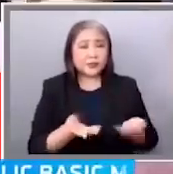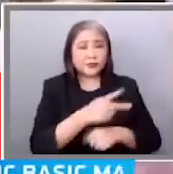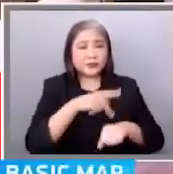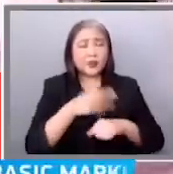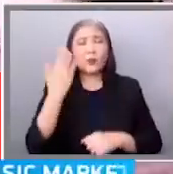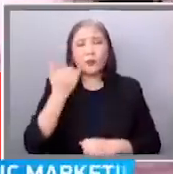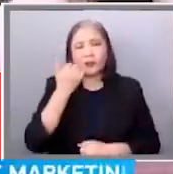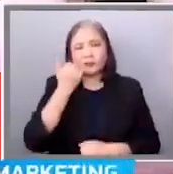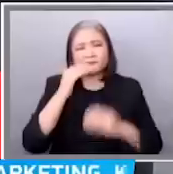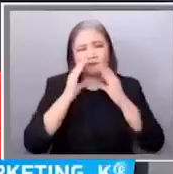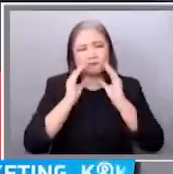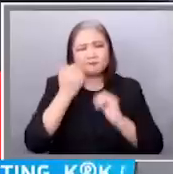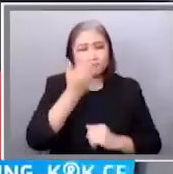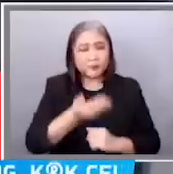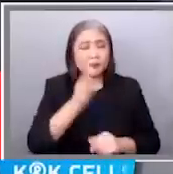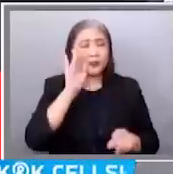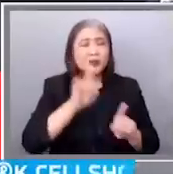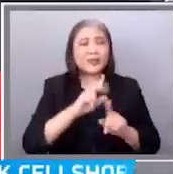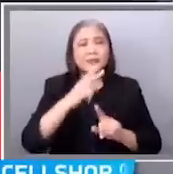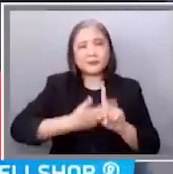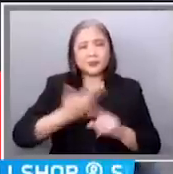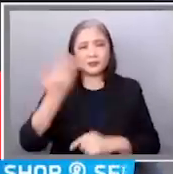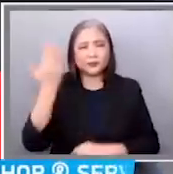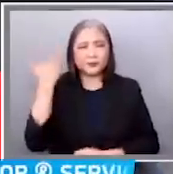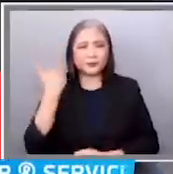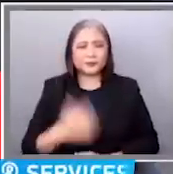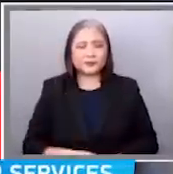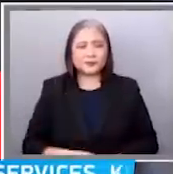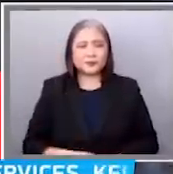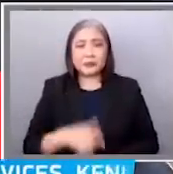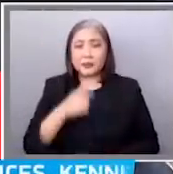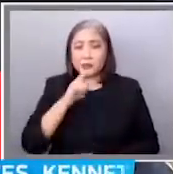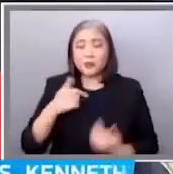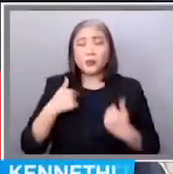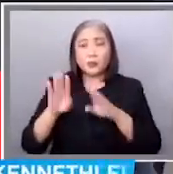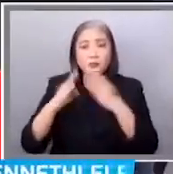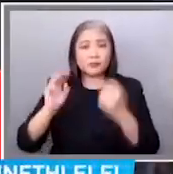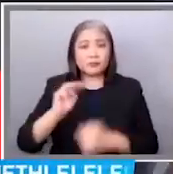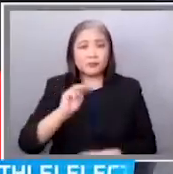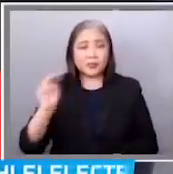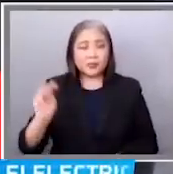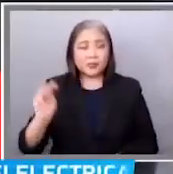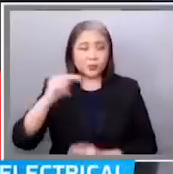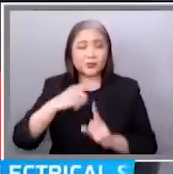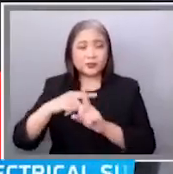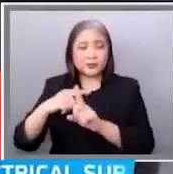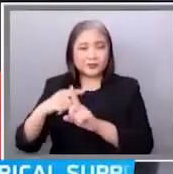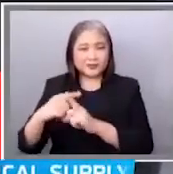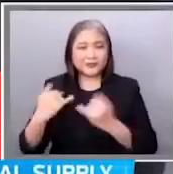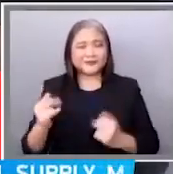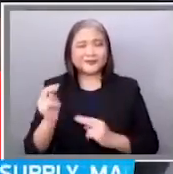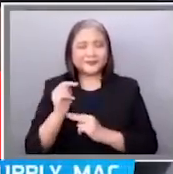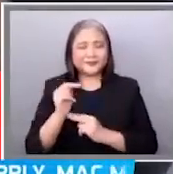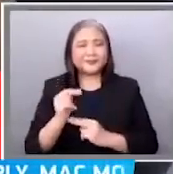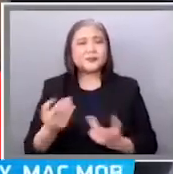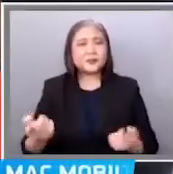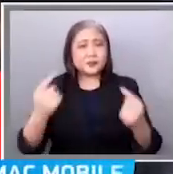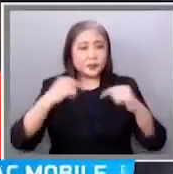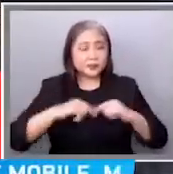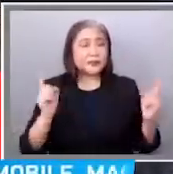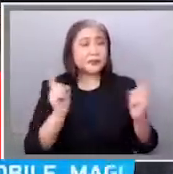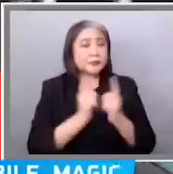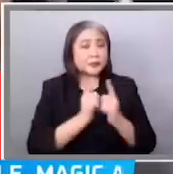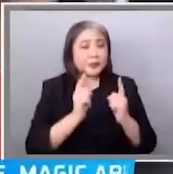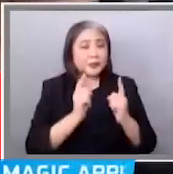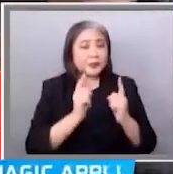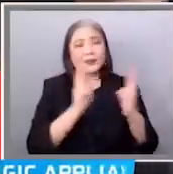lang ang nakakaraan. Mabuti na lang daw at bukas na ang Manila North Cemetery ngayong undas kaya dito na sila nakita-kita ng kanyang mga pamangkin